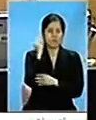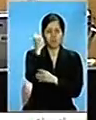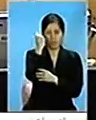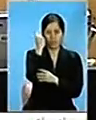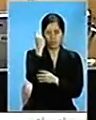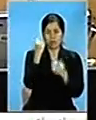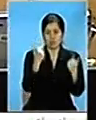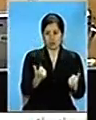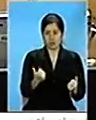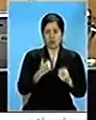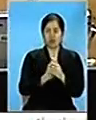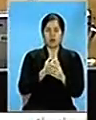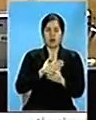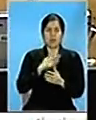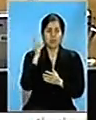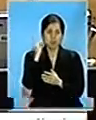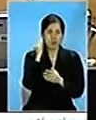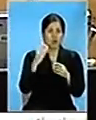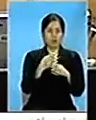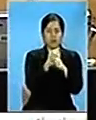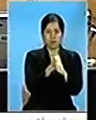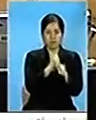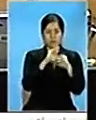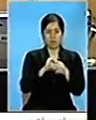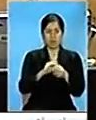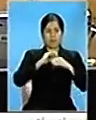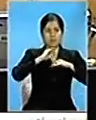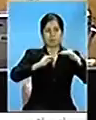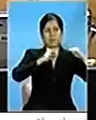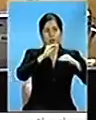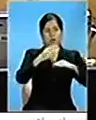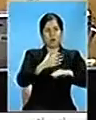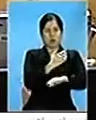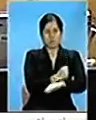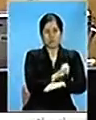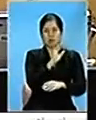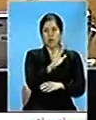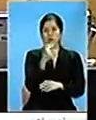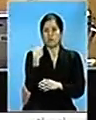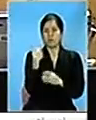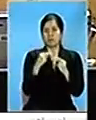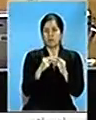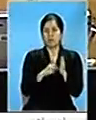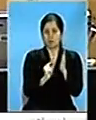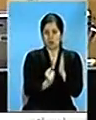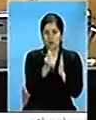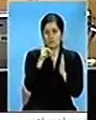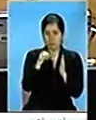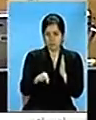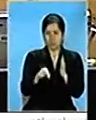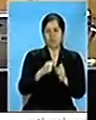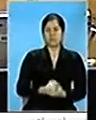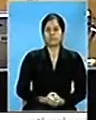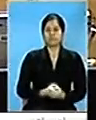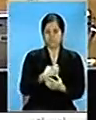ามาฟังว่าข้อสรุปของการพัฒนาการเมืองเนี่ยมันต้องพัฒนาแต่ในสภาท่านถอนนะครับเป็นสภา